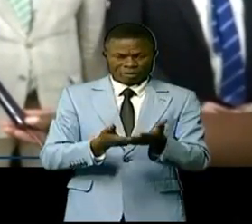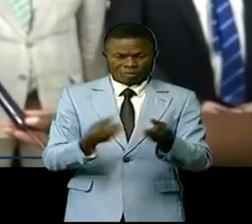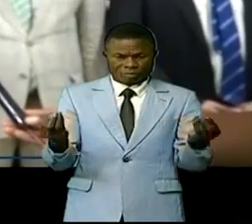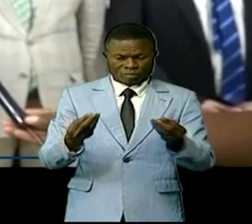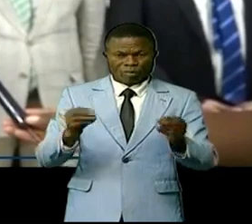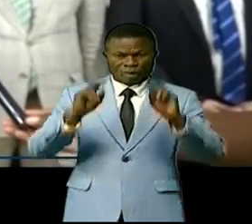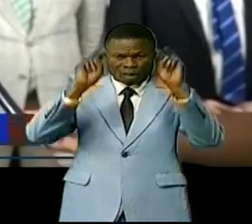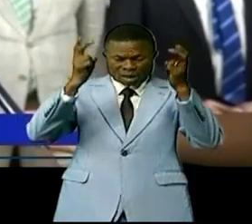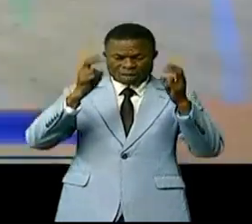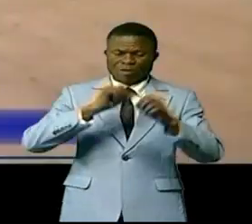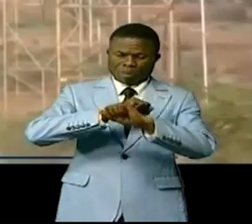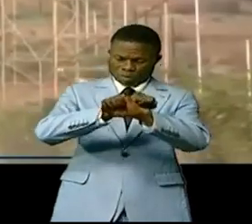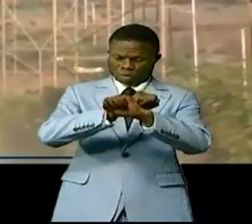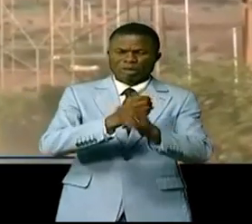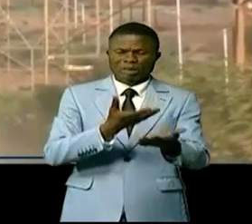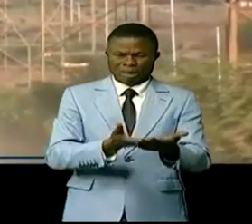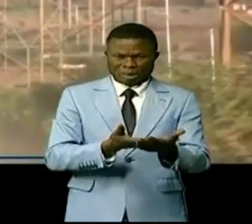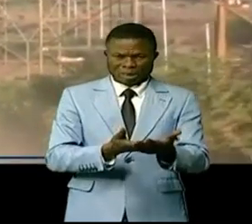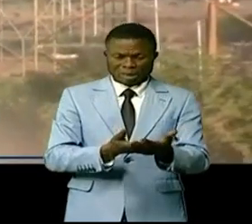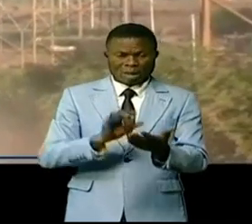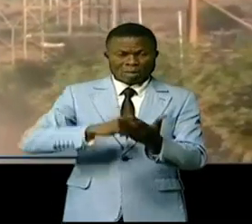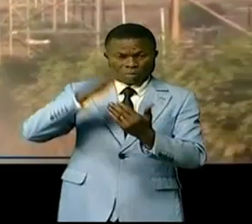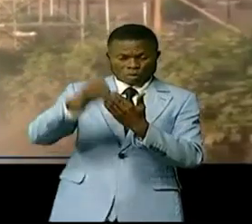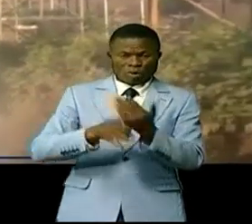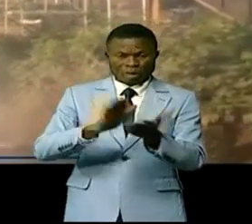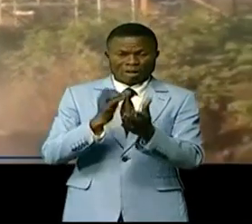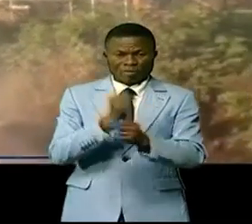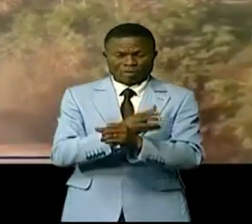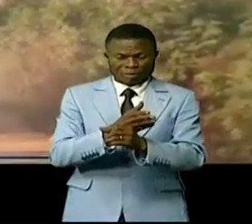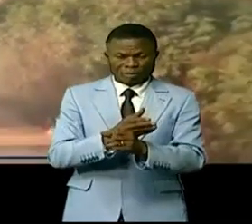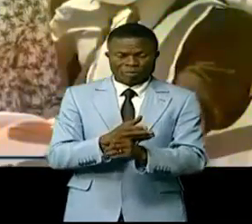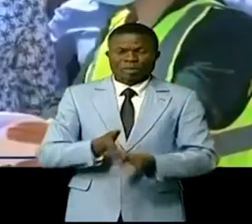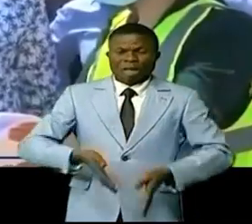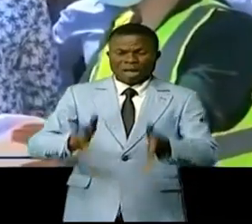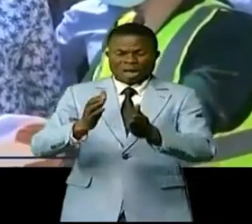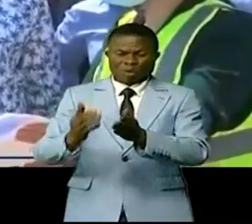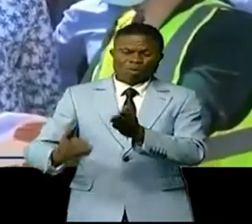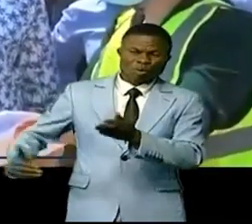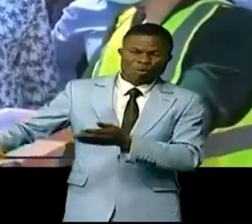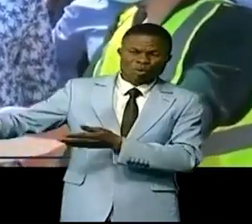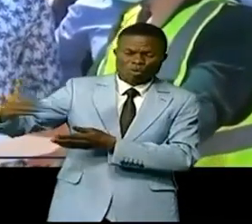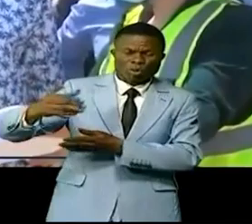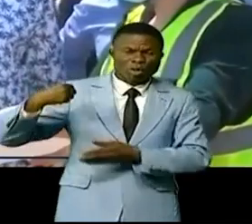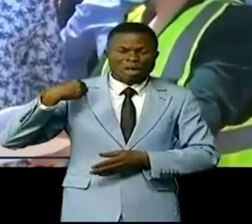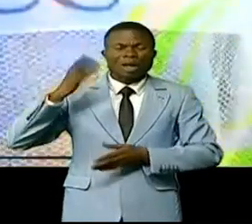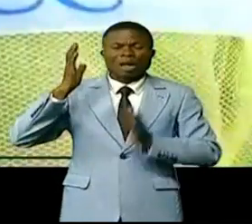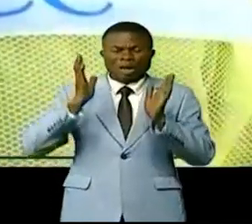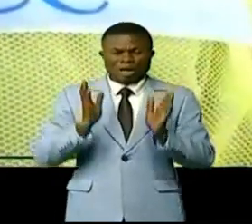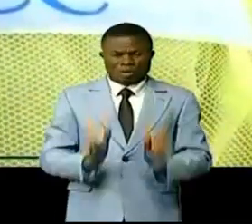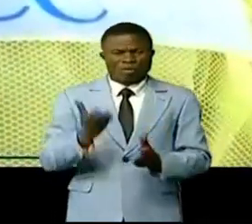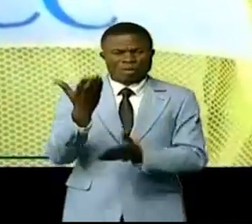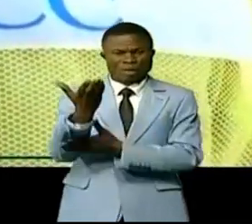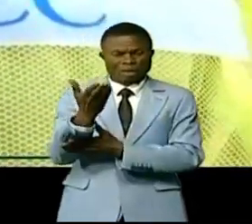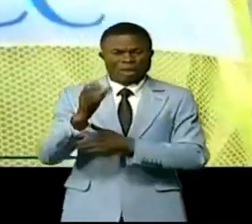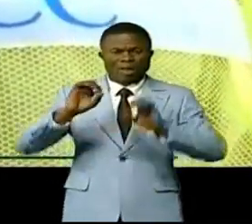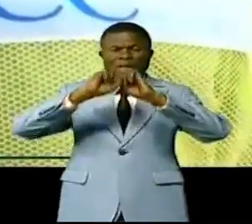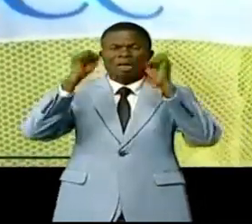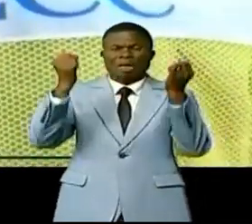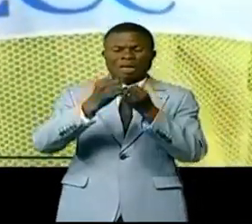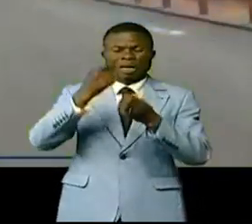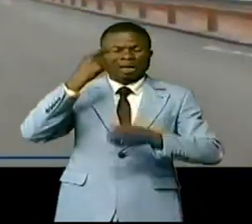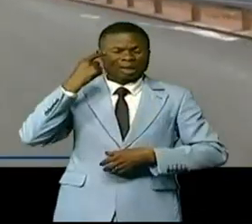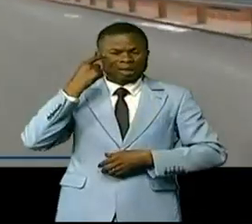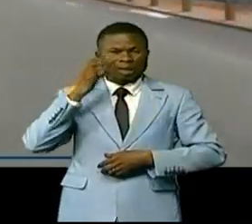ville pourra être épargnée. Pour réaliser ce projet d'une route de contournement à Likasi, le gouvernement Kabula a fait appel à l'entreprise chinoise